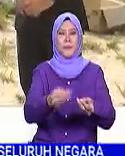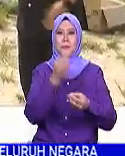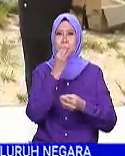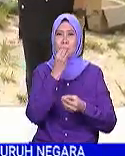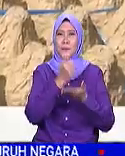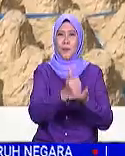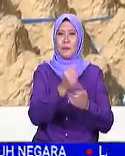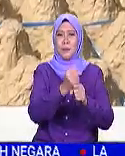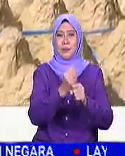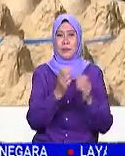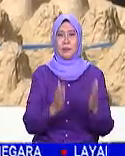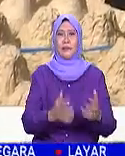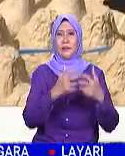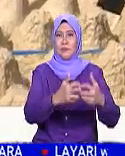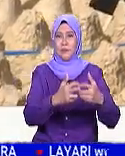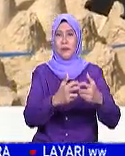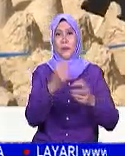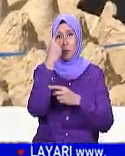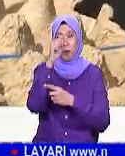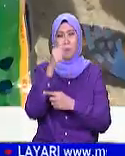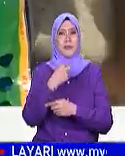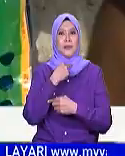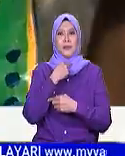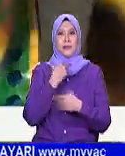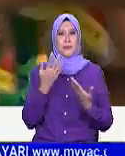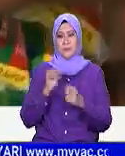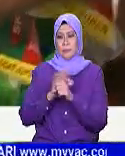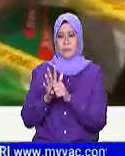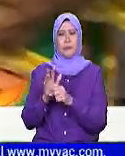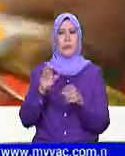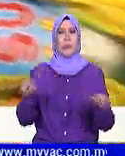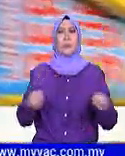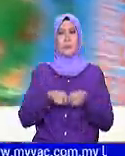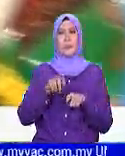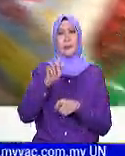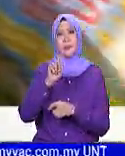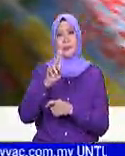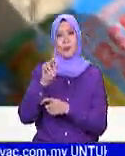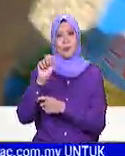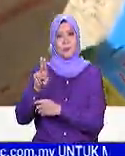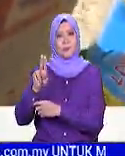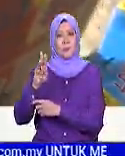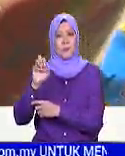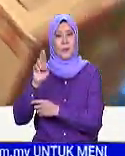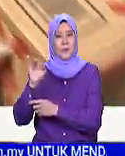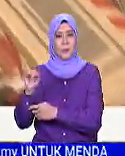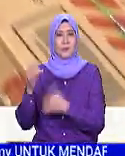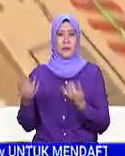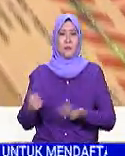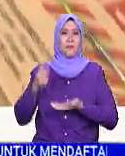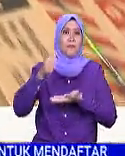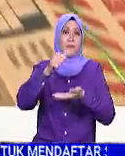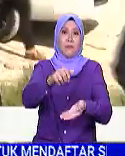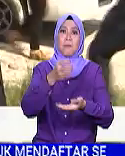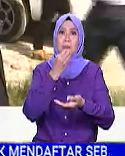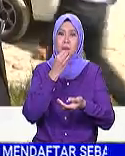kepada pekerja kontrak yang terjejas kehidupan dengan pcpd itu kau miris malam tambahnya seakan ini penyerahan bantuan